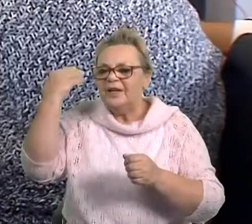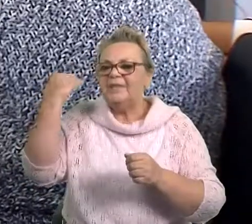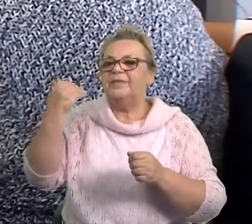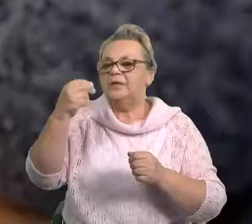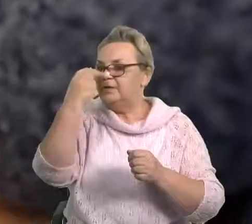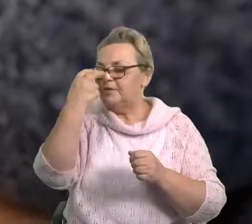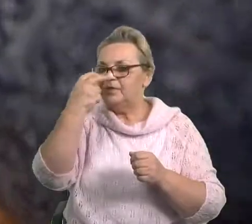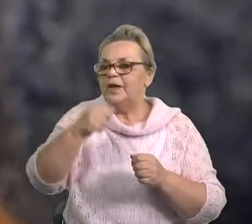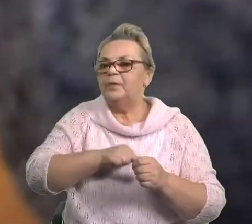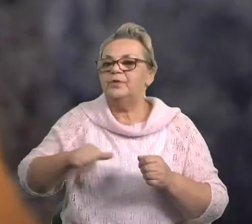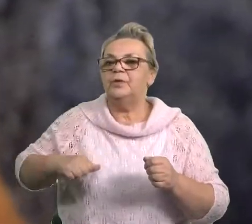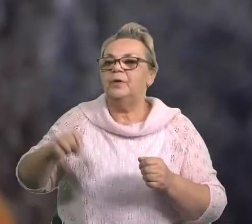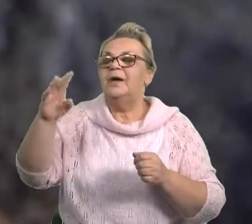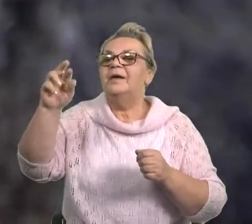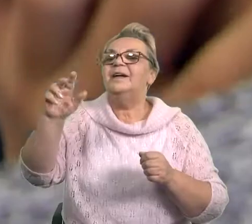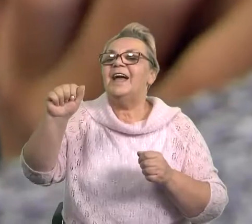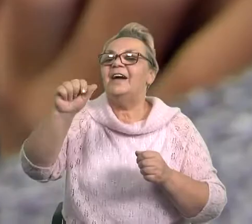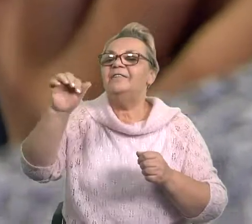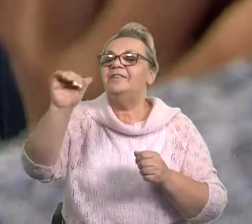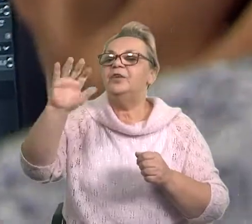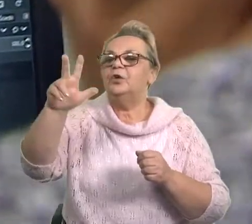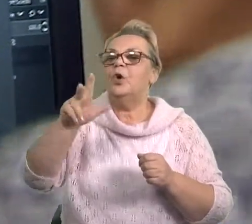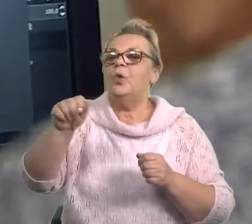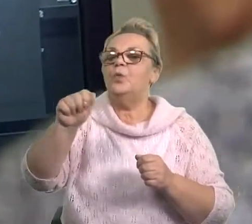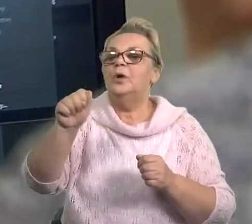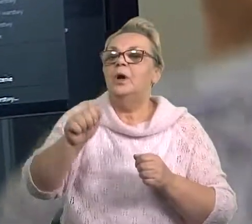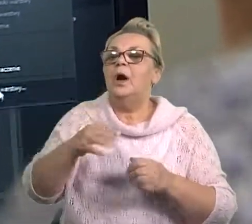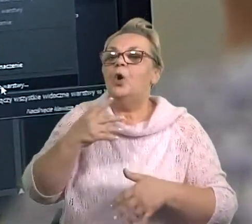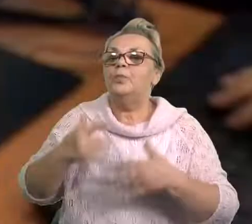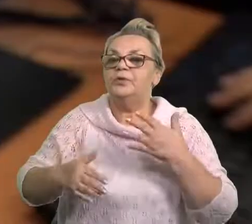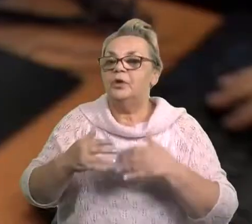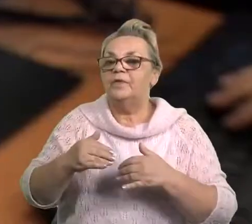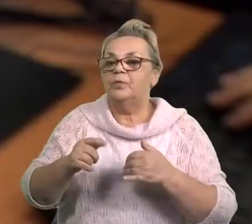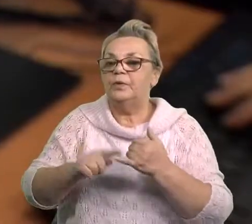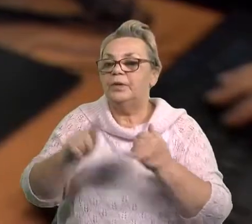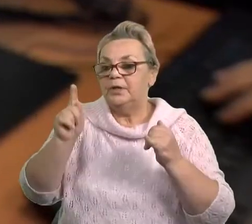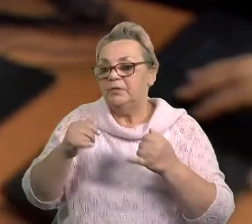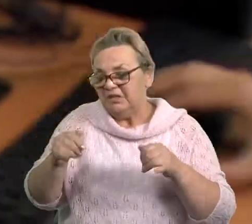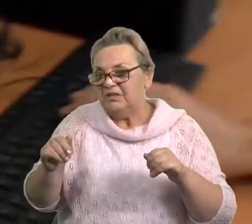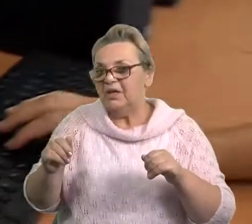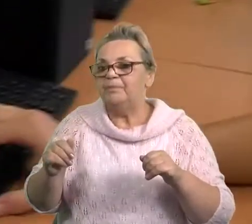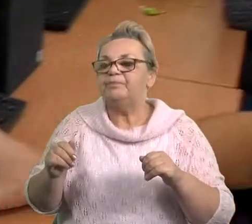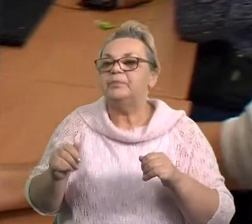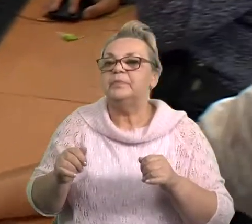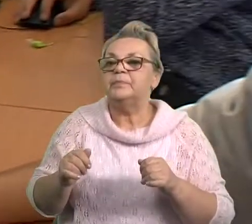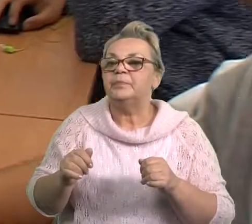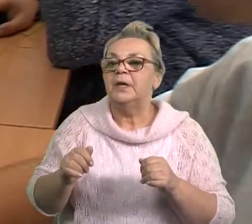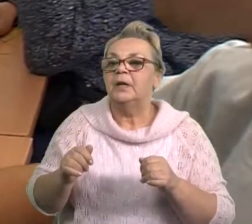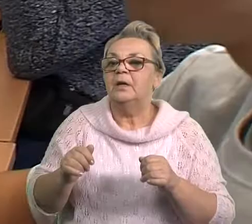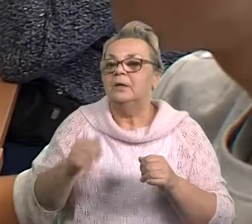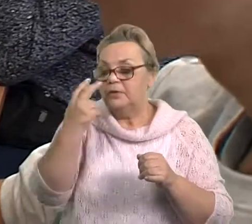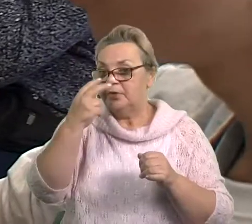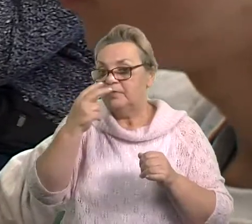grafiką komputerową, no, rysowaniem, rzeczami związanymi z grafiką jakby i komputerową, i poza komputerem, tak? Poza właśnie jeszcze